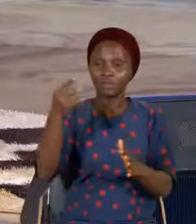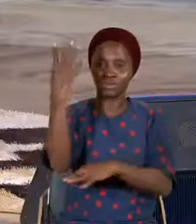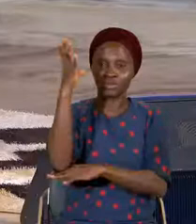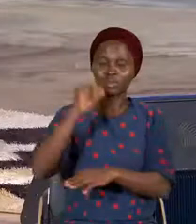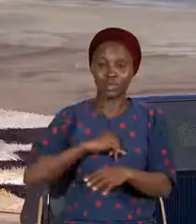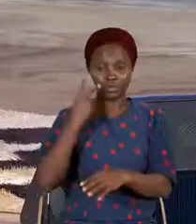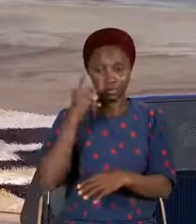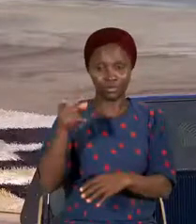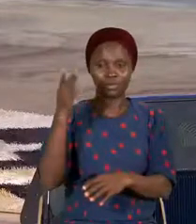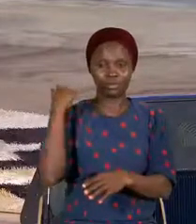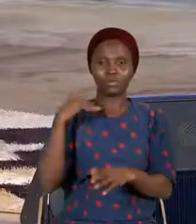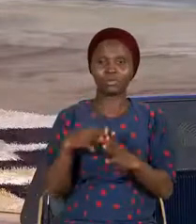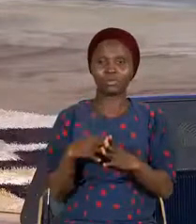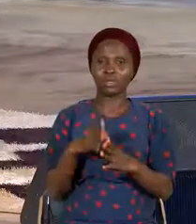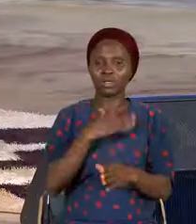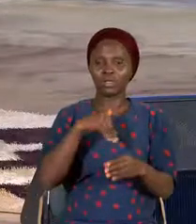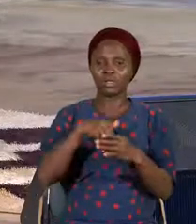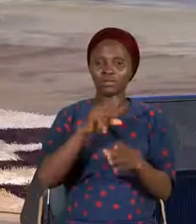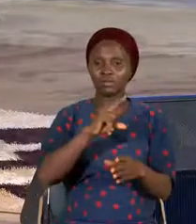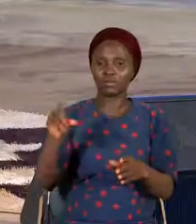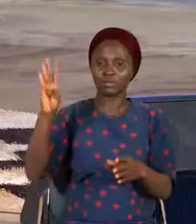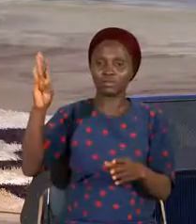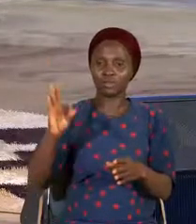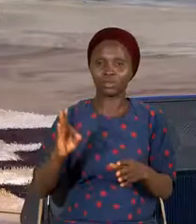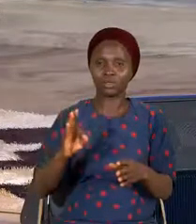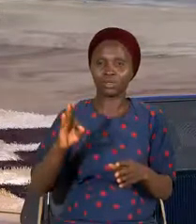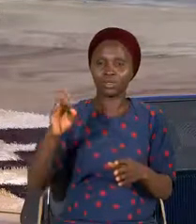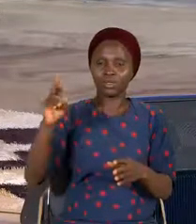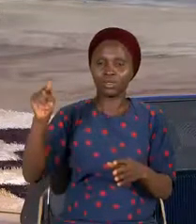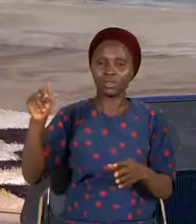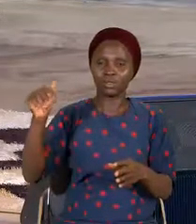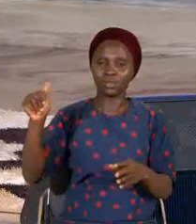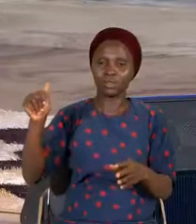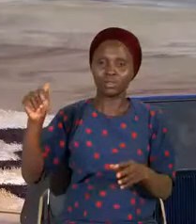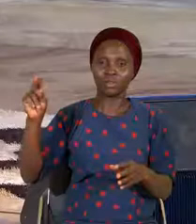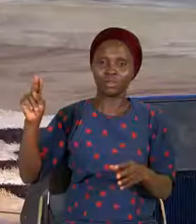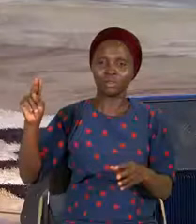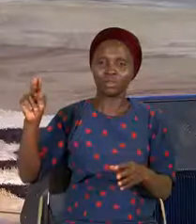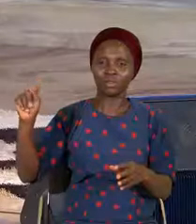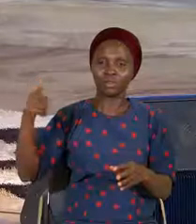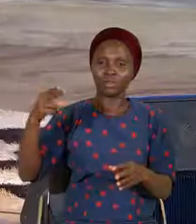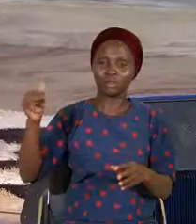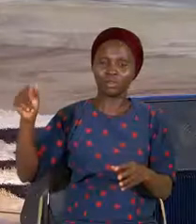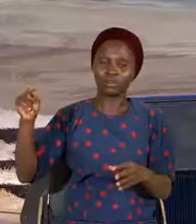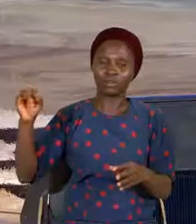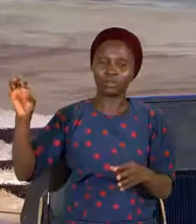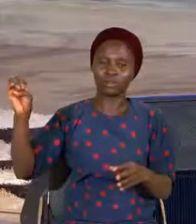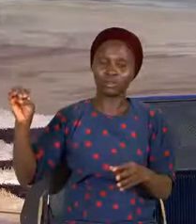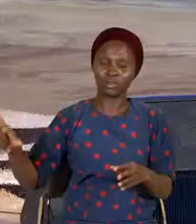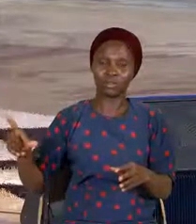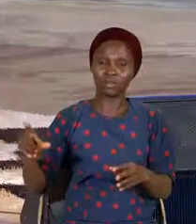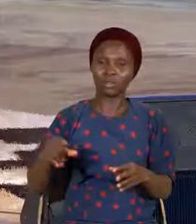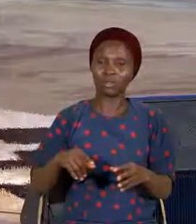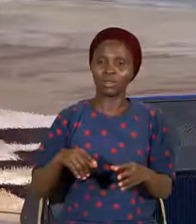Dans le verset 49, Nathanaël répondit et lui dit, « Rabbi, tu es le Fils de